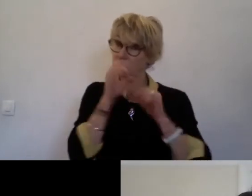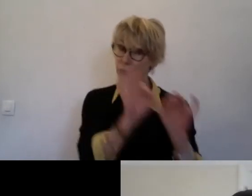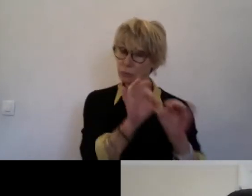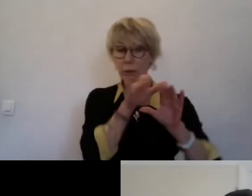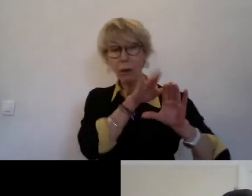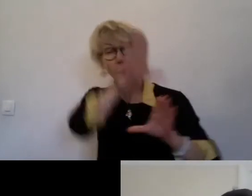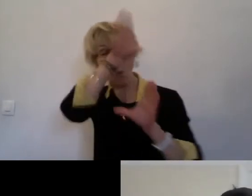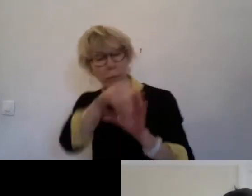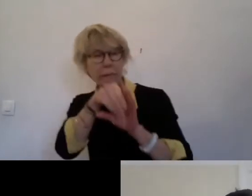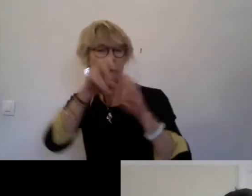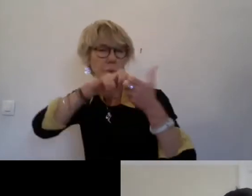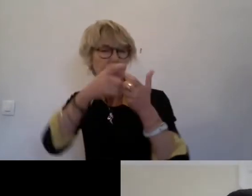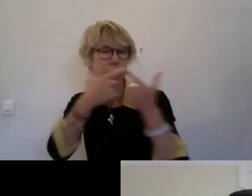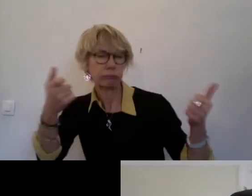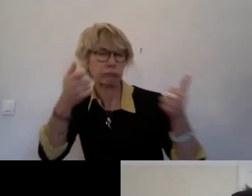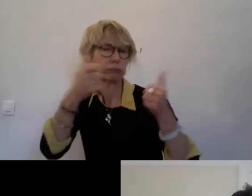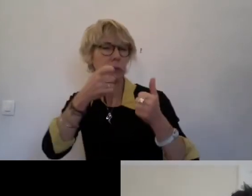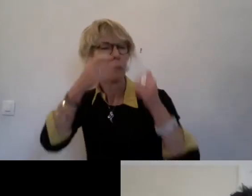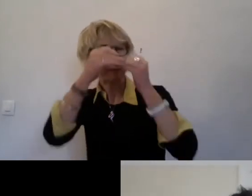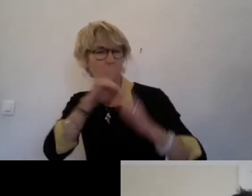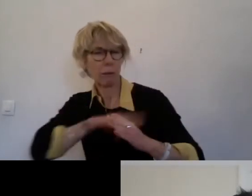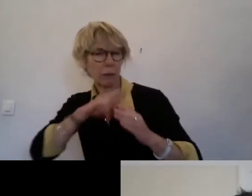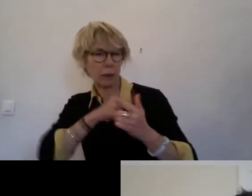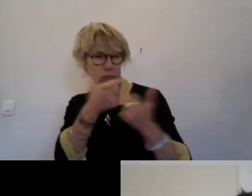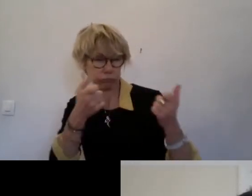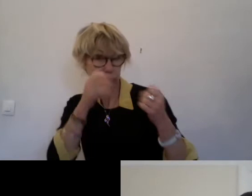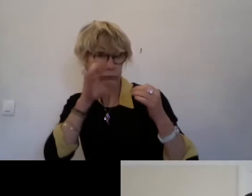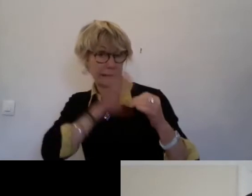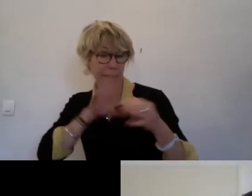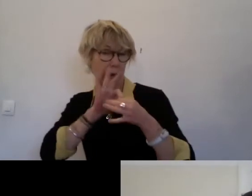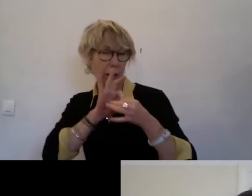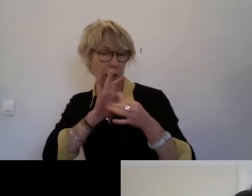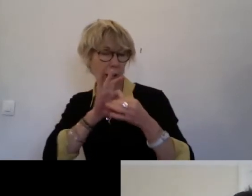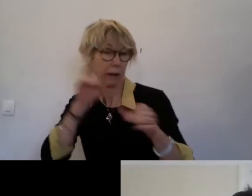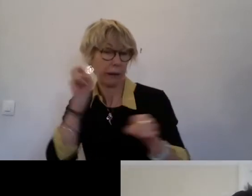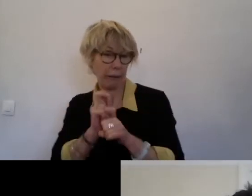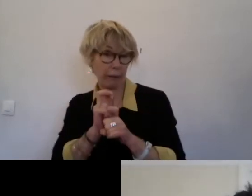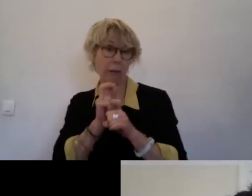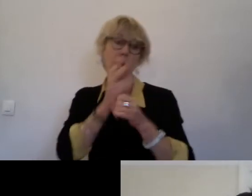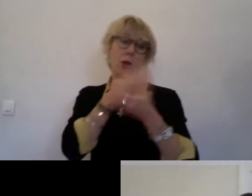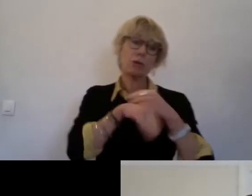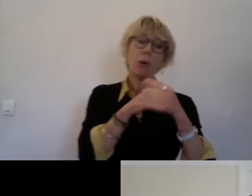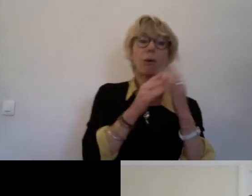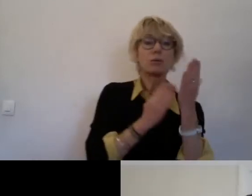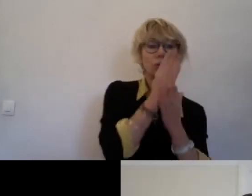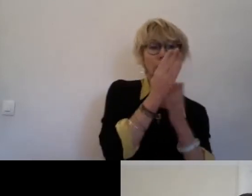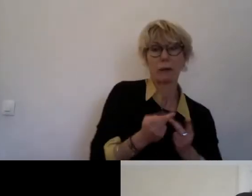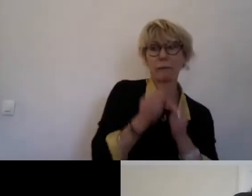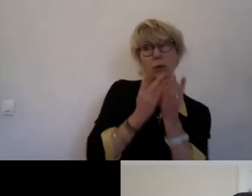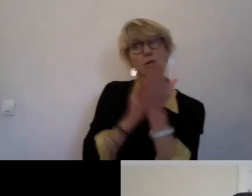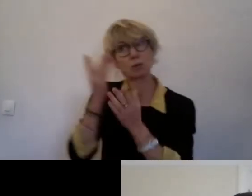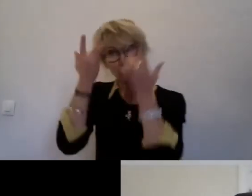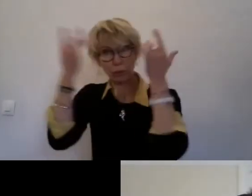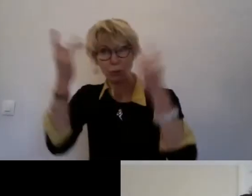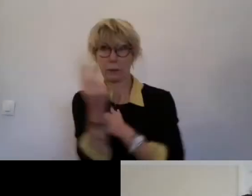les associations, les EHPAD, qui les accompagnent au quotidien, dans la vie, mais aussi dans leur sortie culturelle, dans leur pratique culturelle.